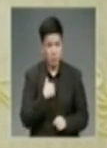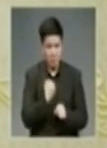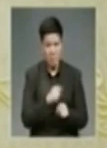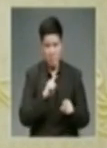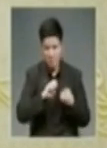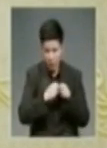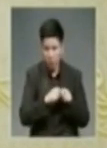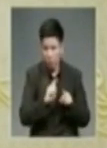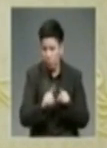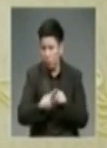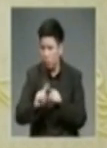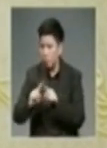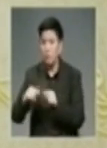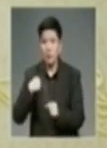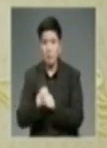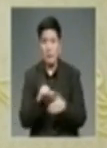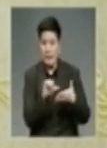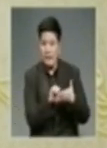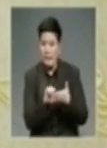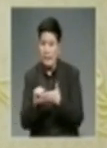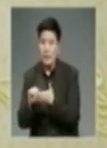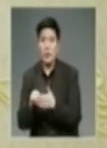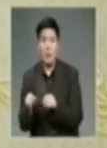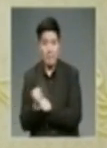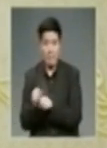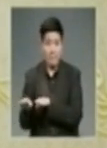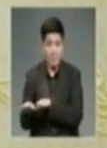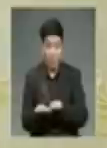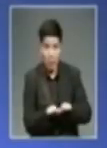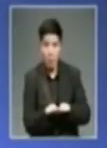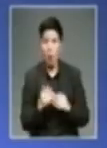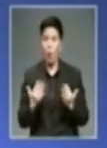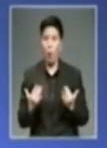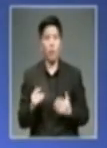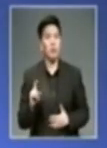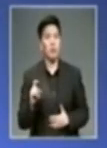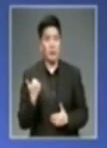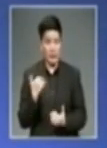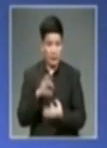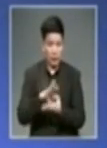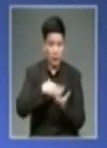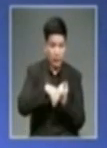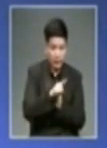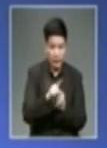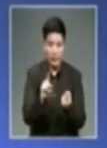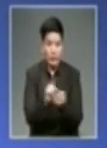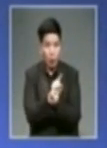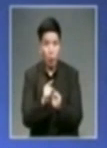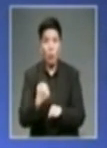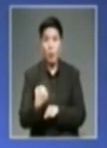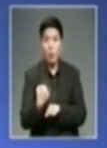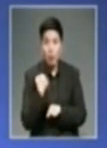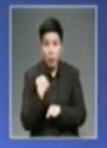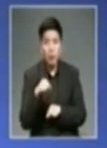หาต่างๆอีกมากมายที่ต้องดำเนินการแก้ไขไปพร้อมๆกันด้วยมันรอไม่ได้นะครับทั้งด้านเศรษฐกิจสังคมความมั่นค